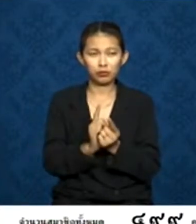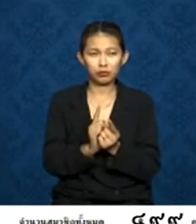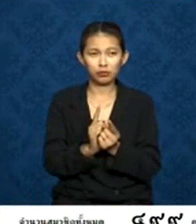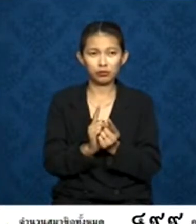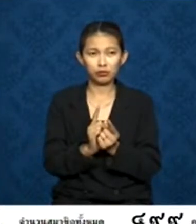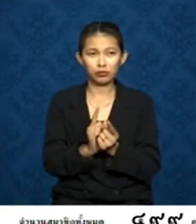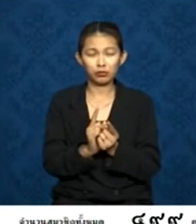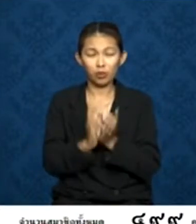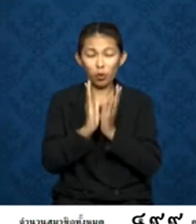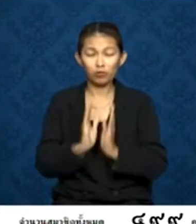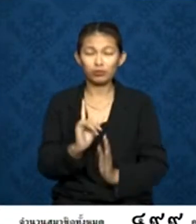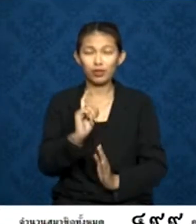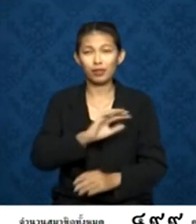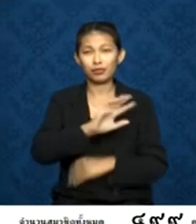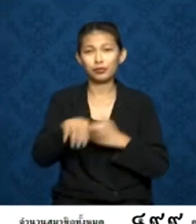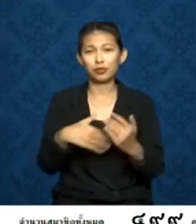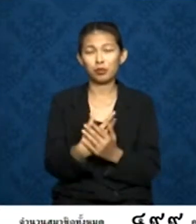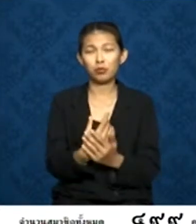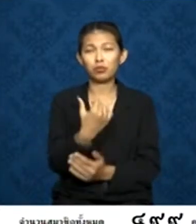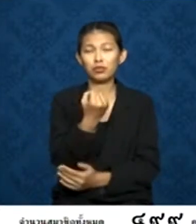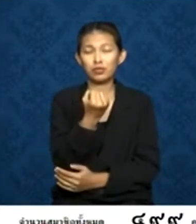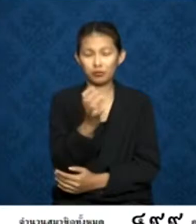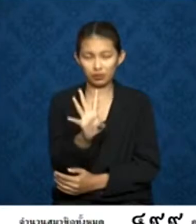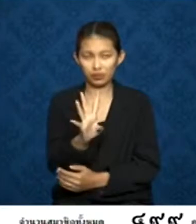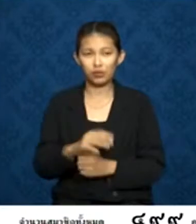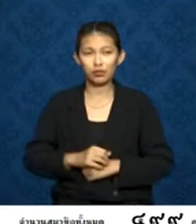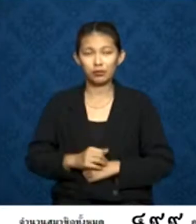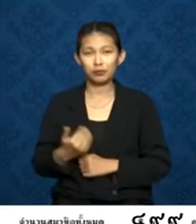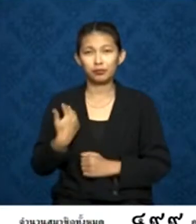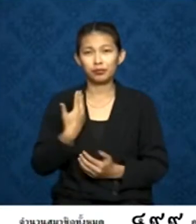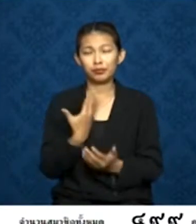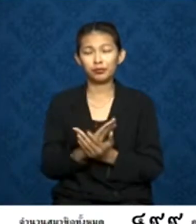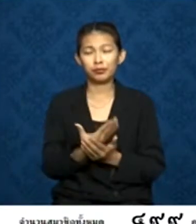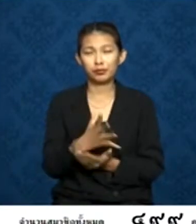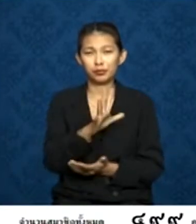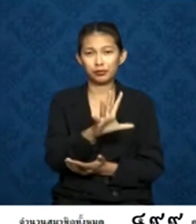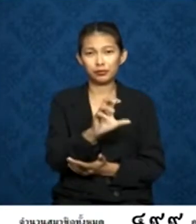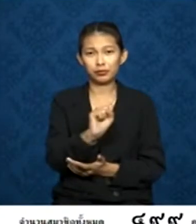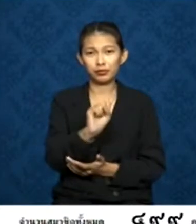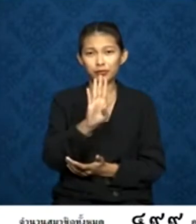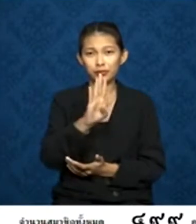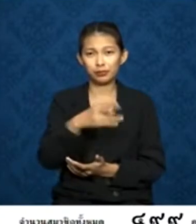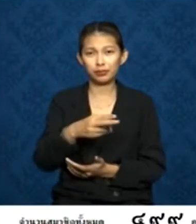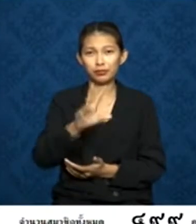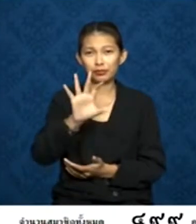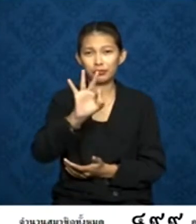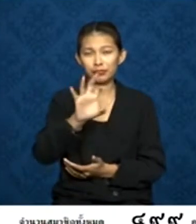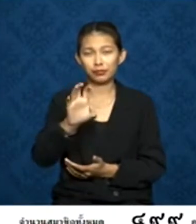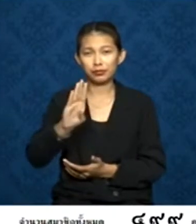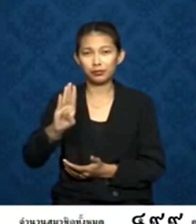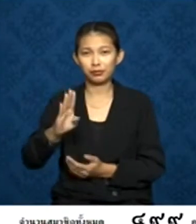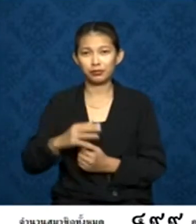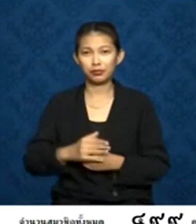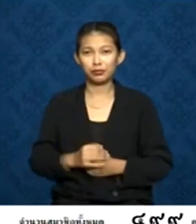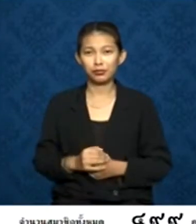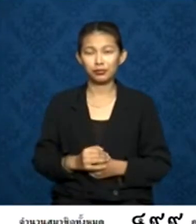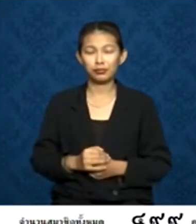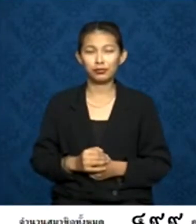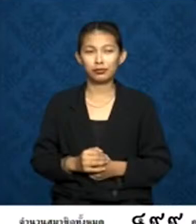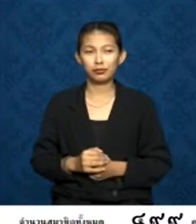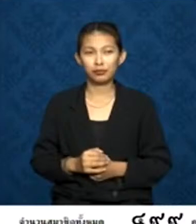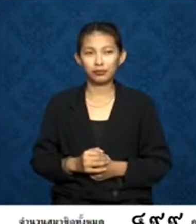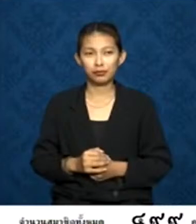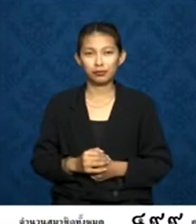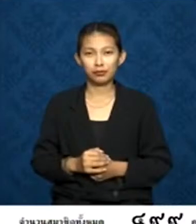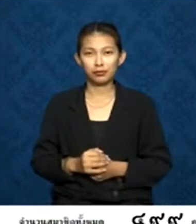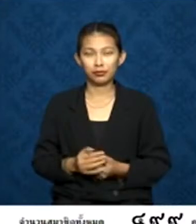14 ลายนะครับเป็นเงิน 5,49 ร้อยบาท สิ ในส